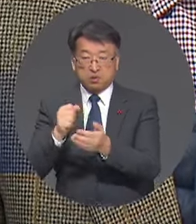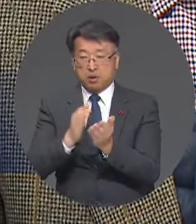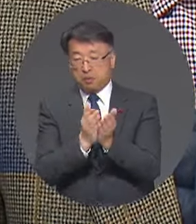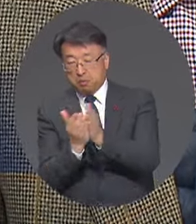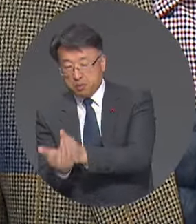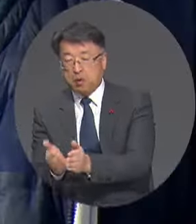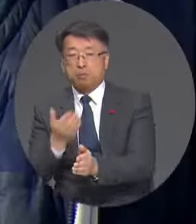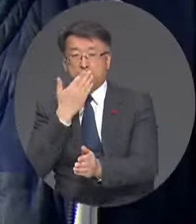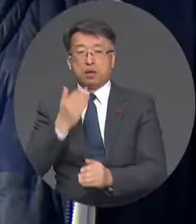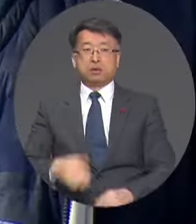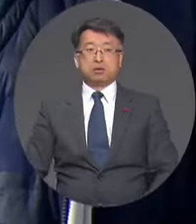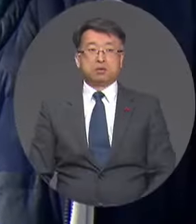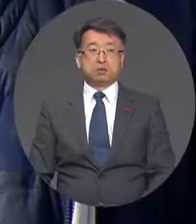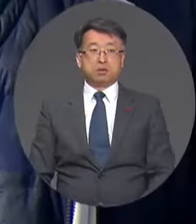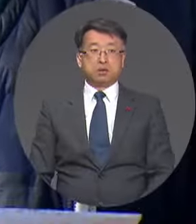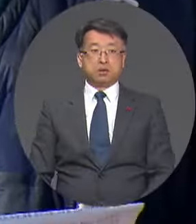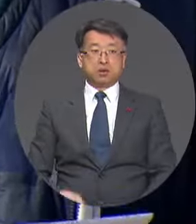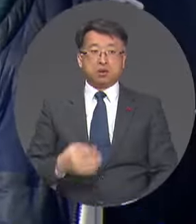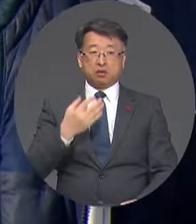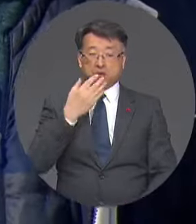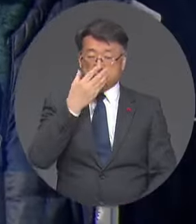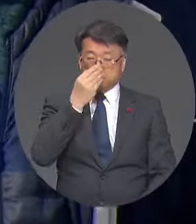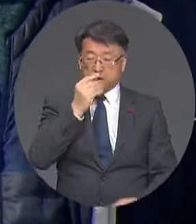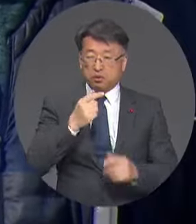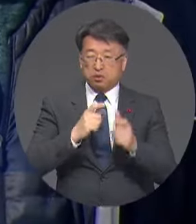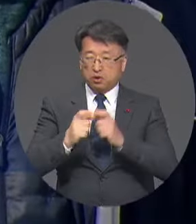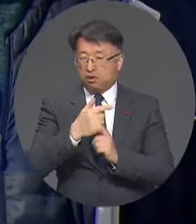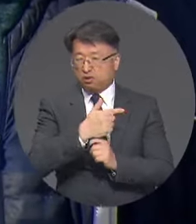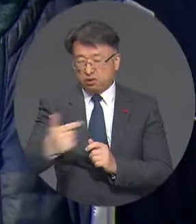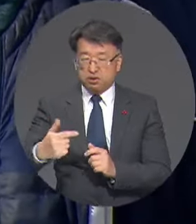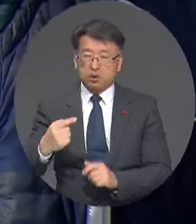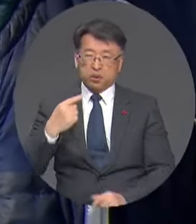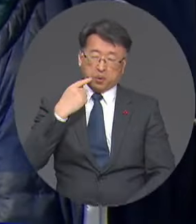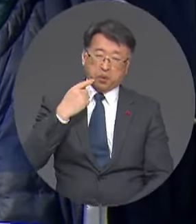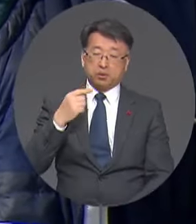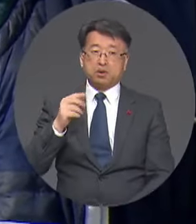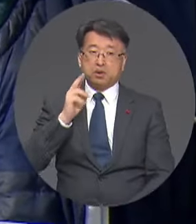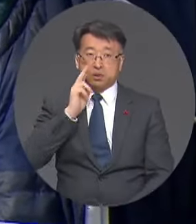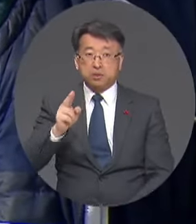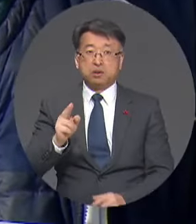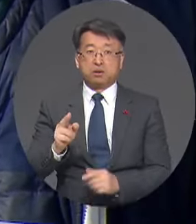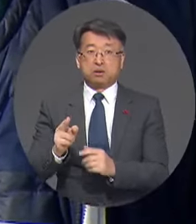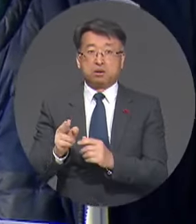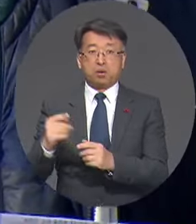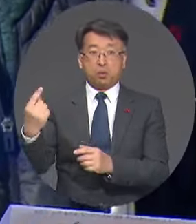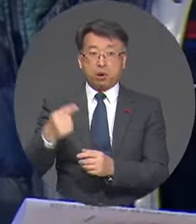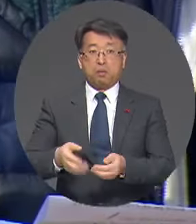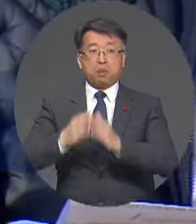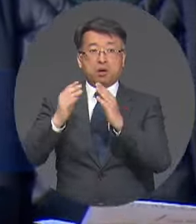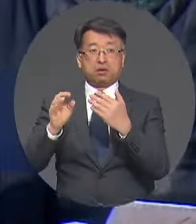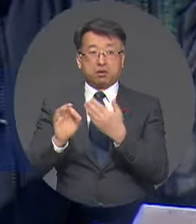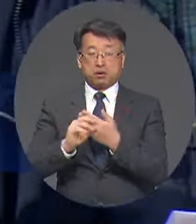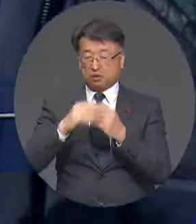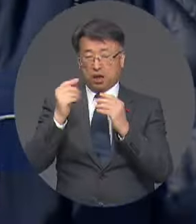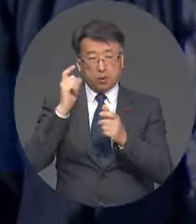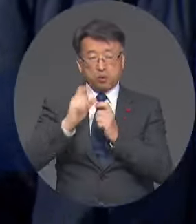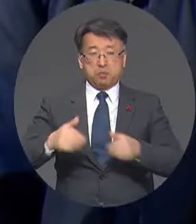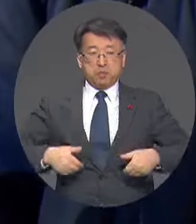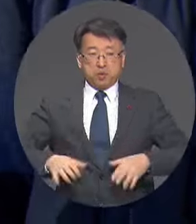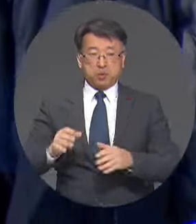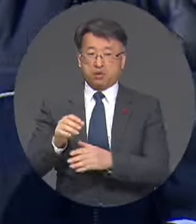갈 수도 있습니다. 사령부 폐기체장보다 더 독한 놈이 왔는데 말이다. 고민할 이유가 없다.